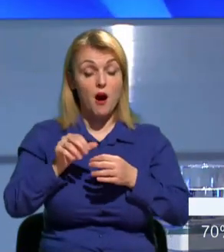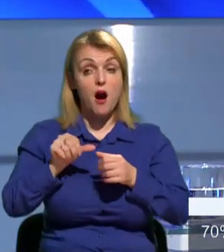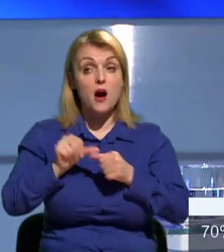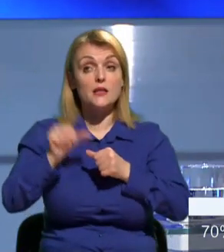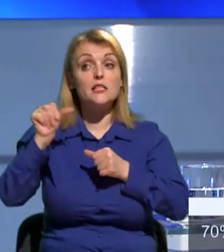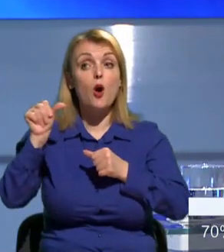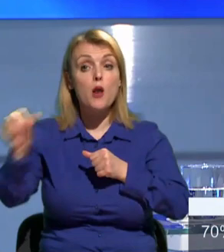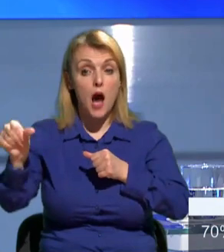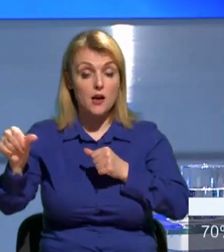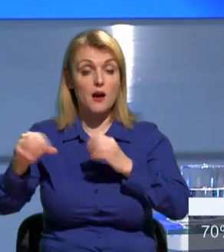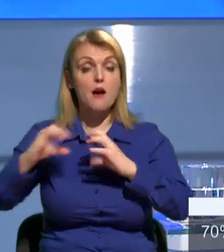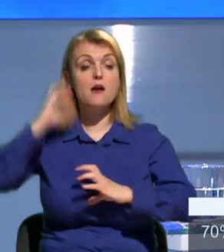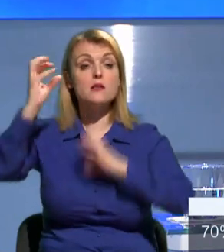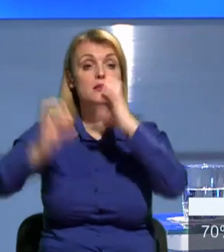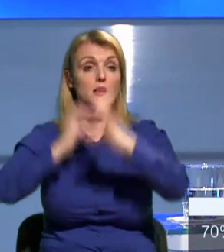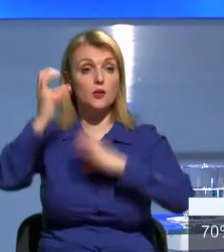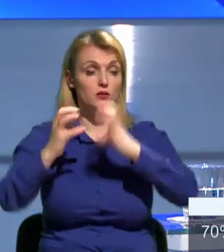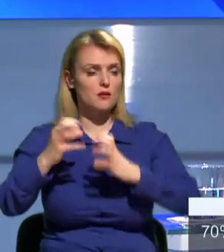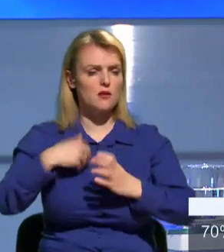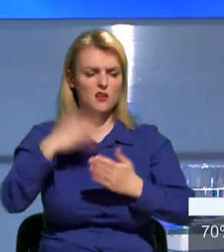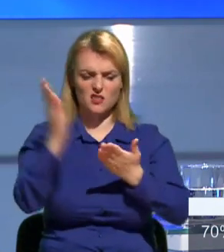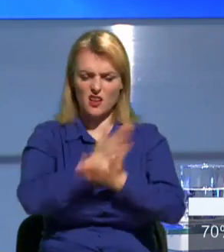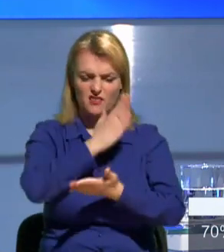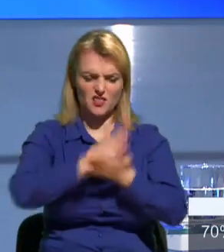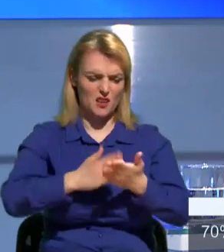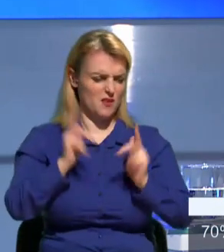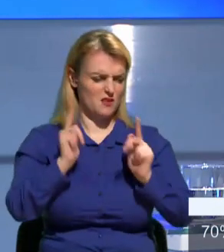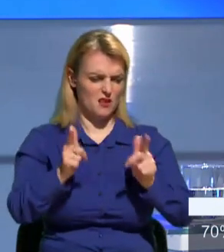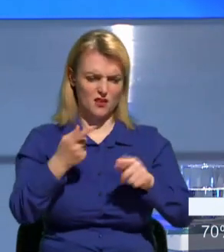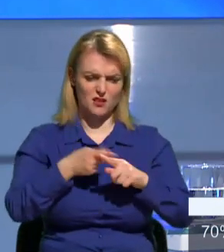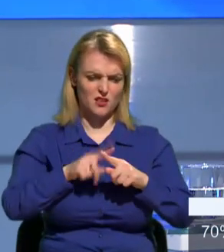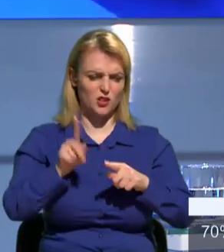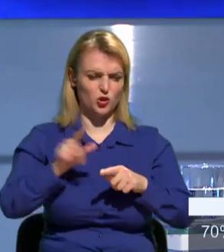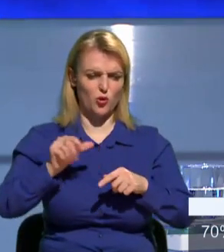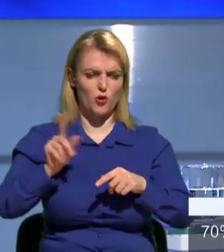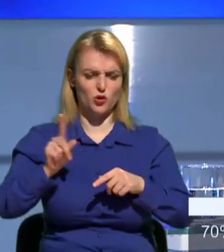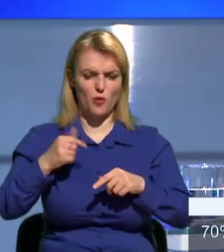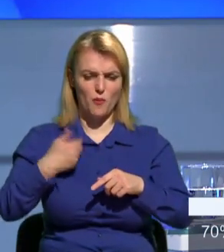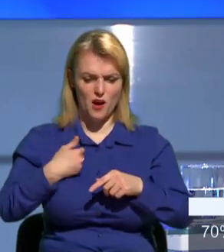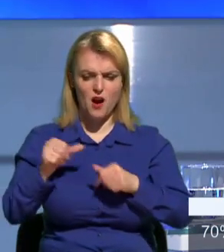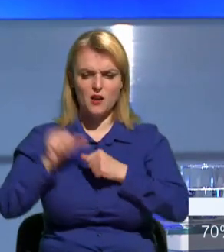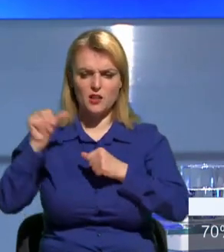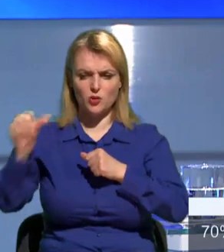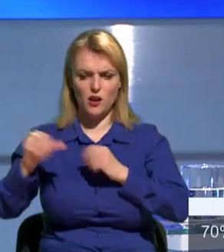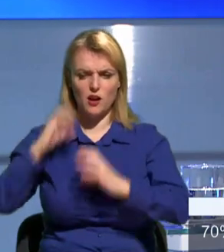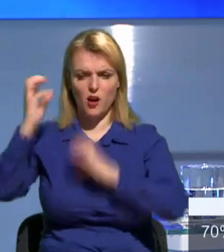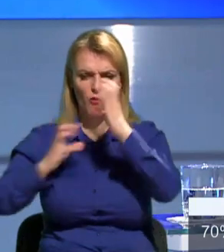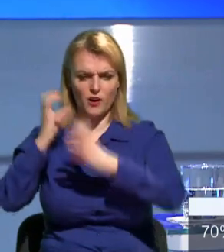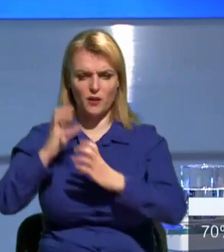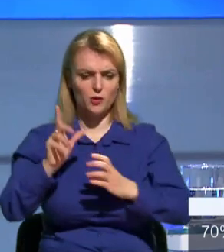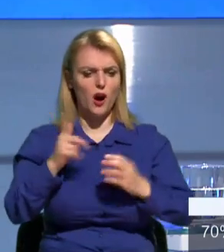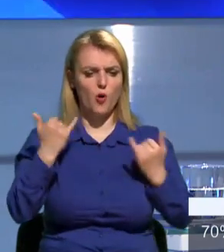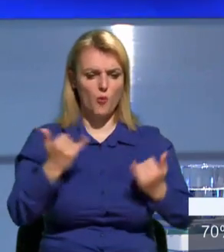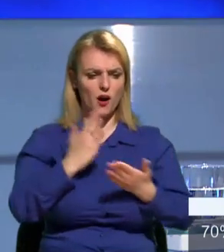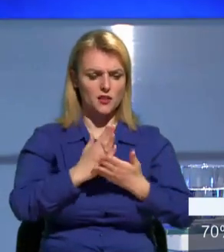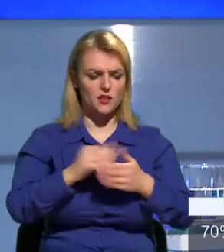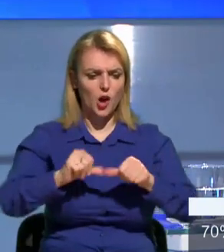internațională. Categoric nu pot fi de acord cu izolarea internațională, pentru că actualul guvern, pentru că Republica